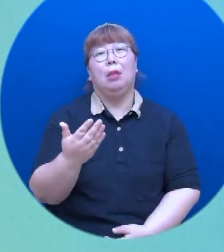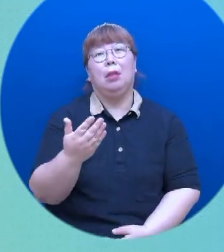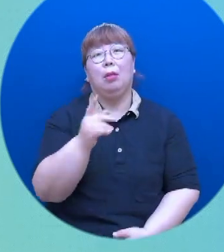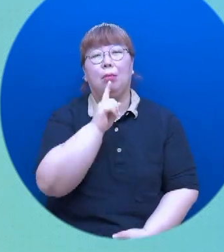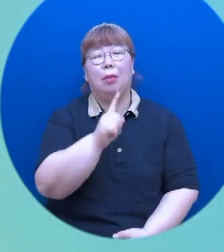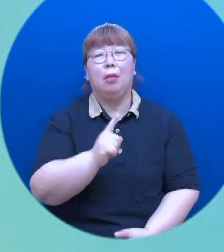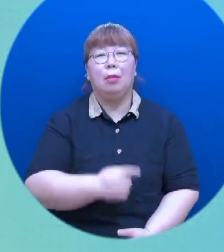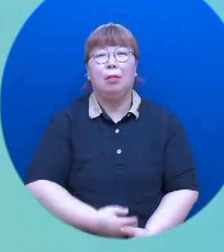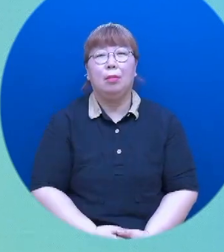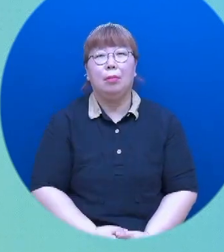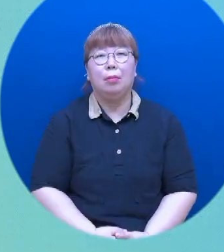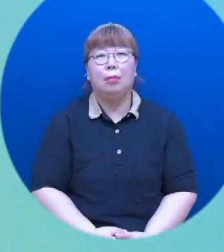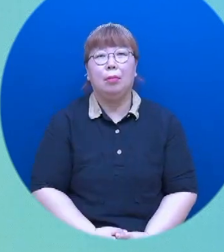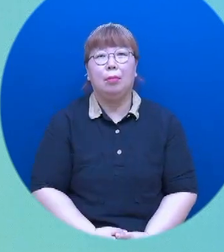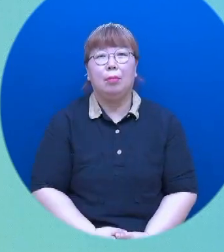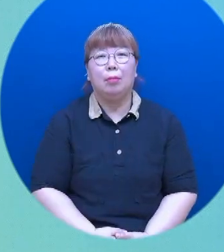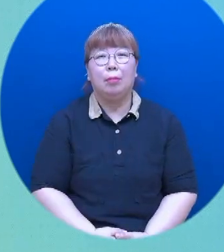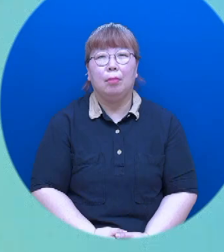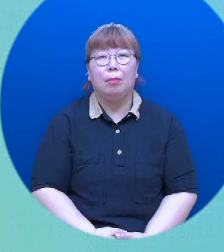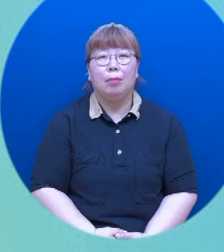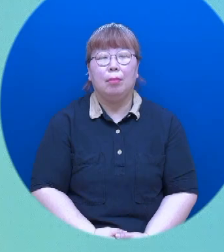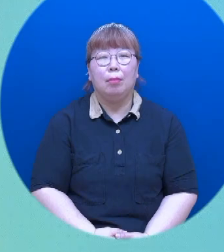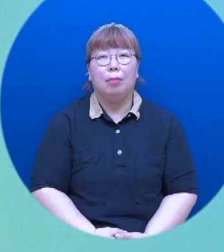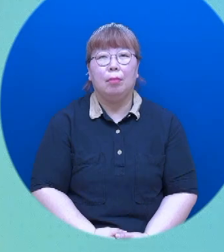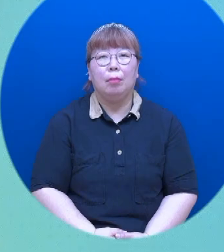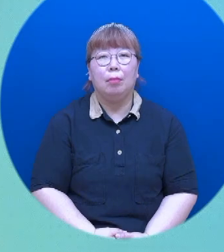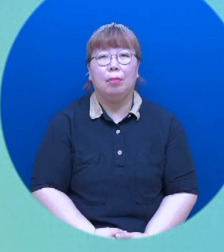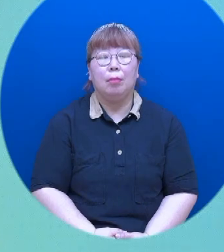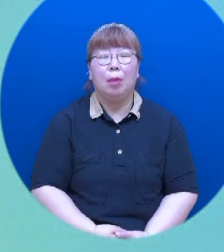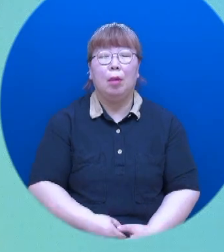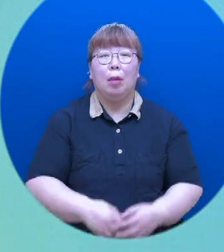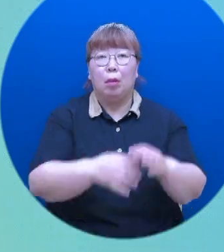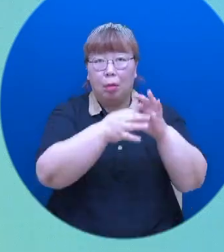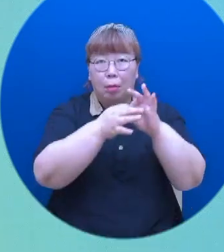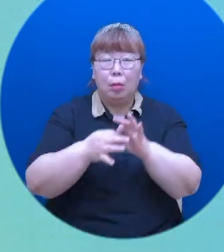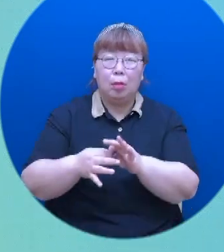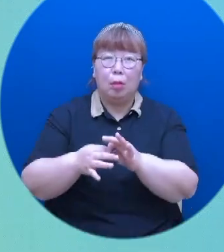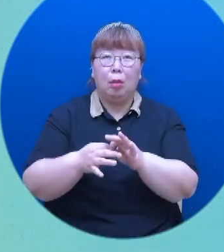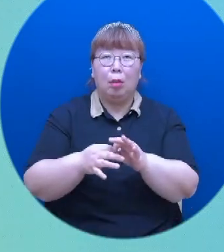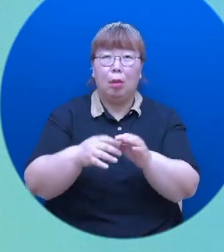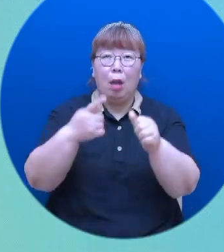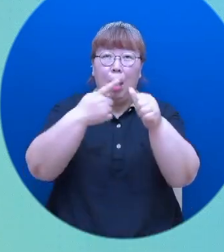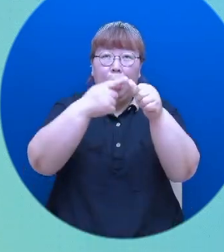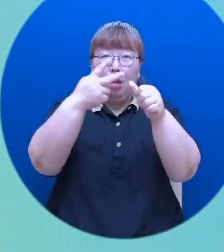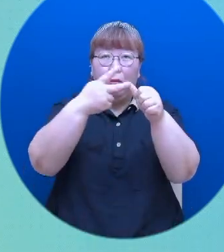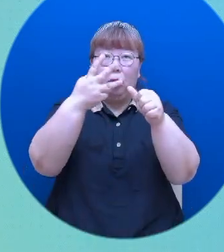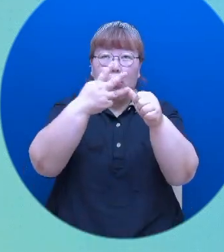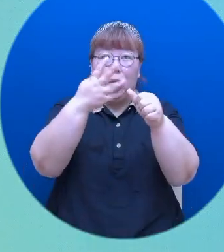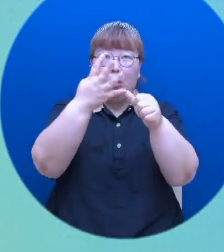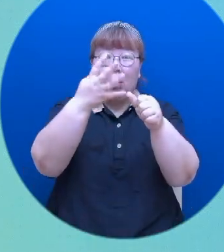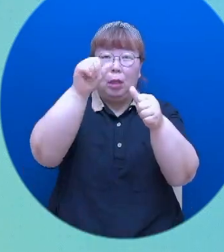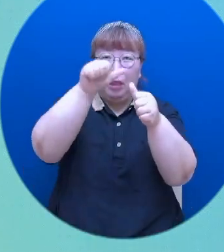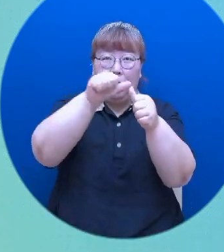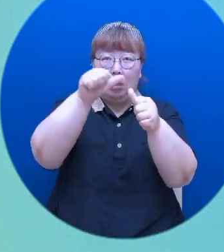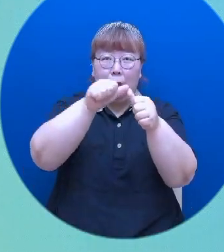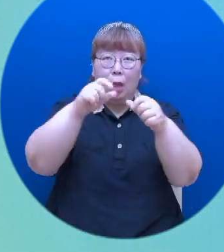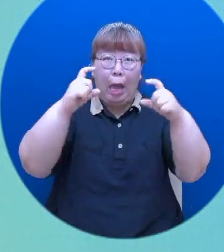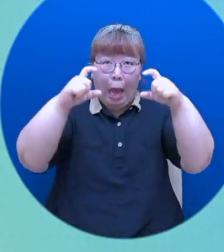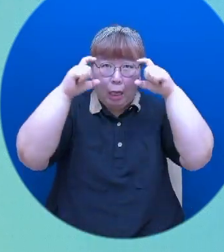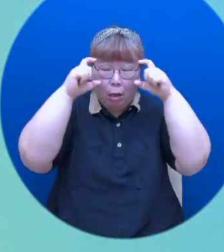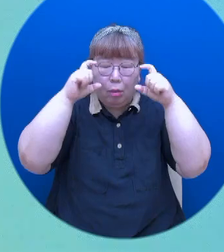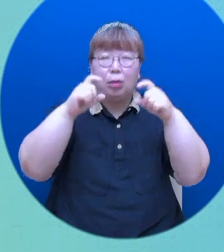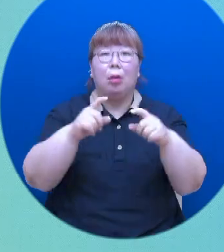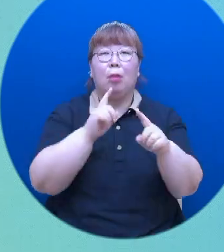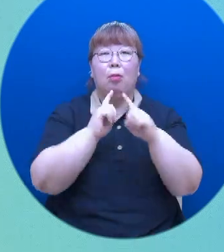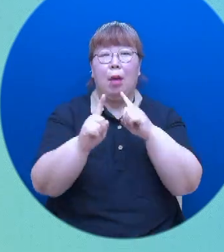합니다. 그러면서 5개의 안경을 써라 이렇게 말을 해요. 첫 번째